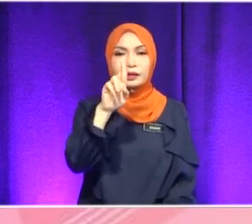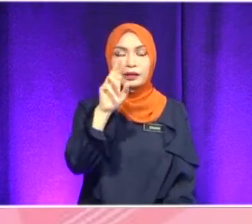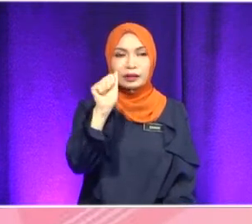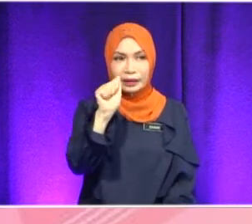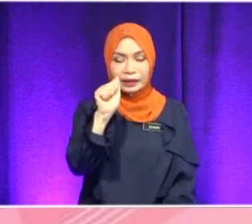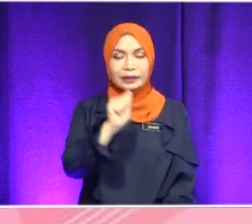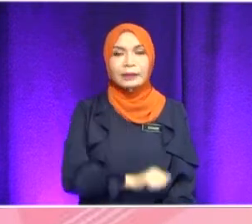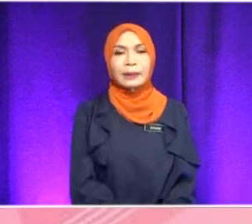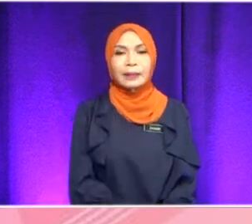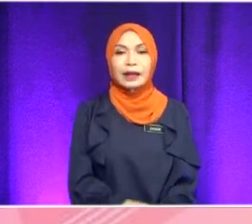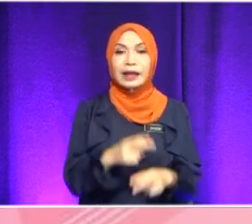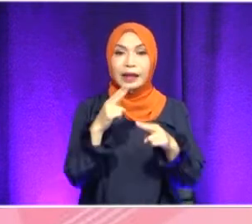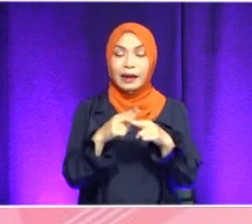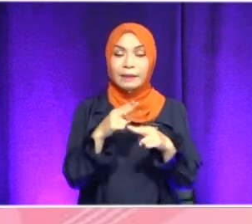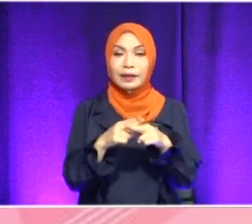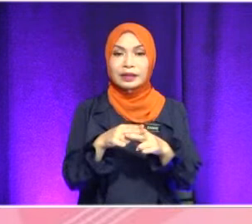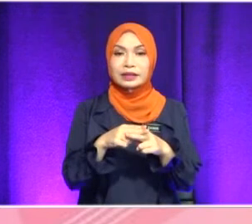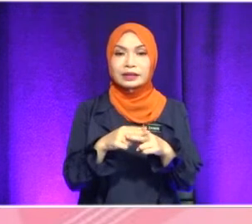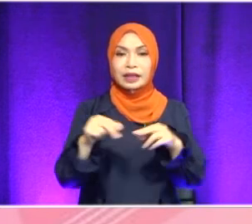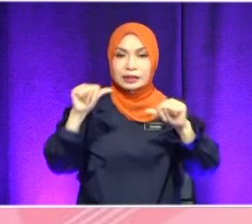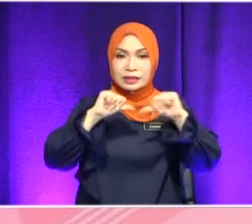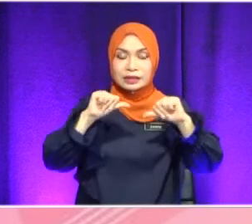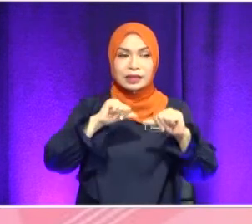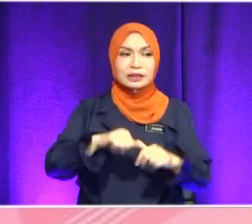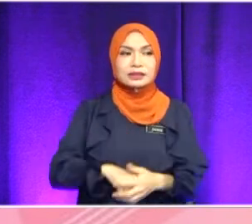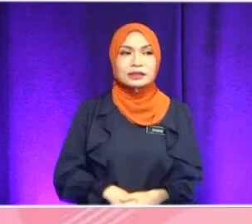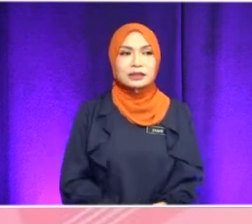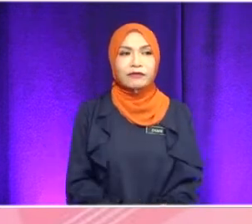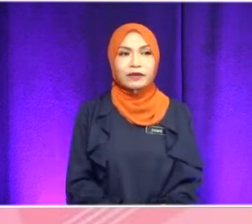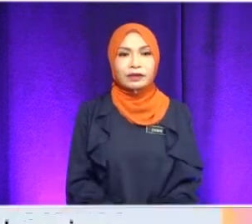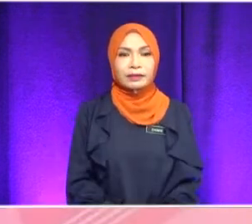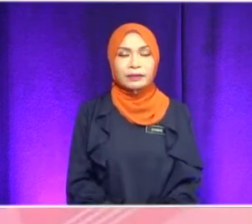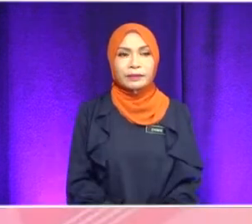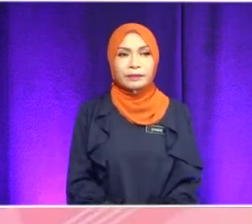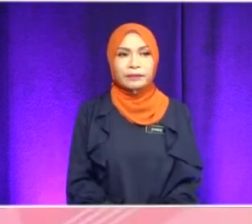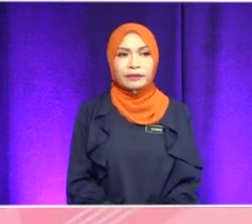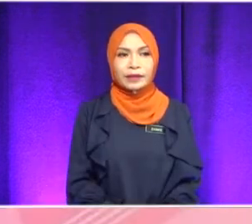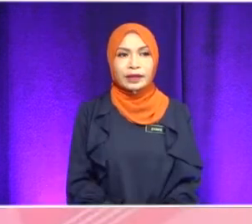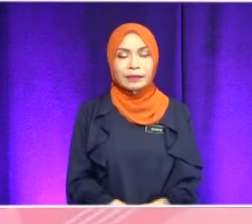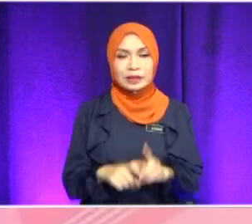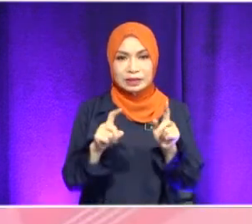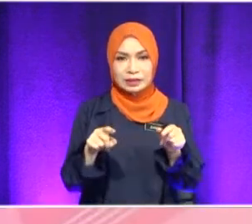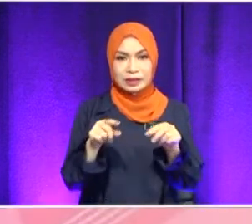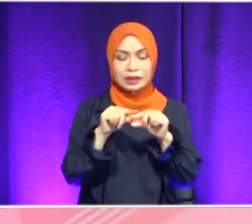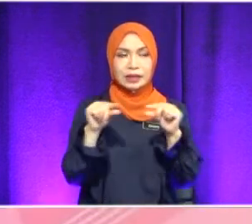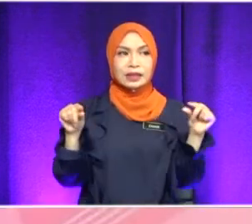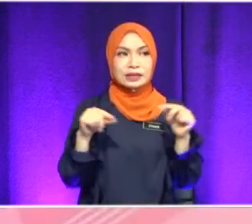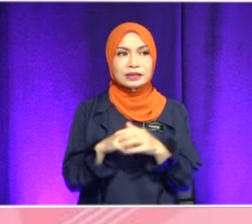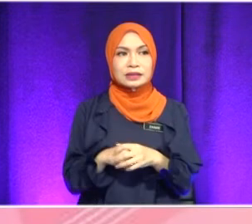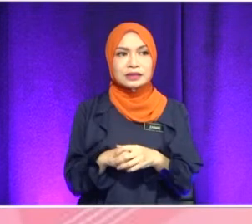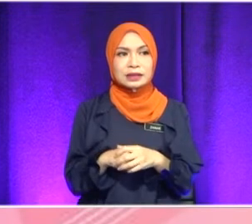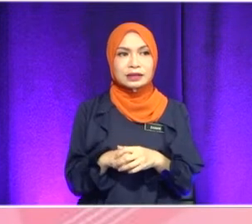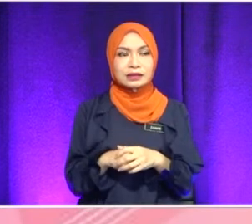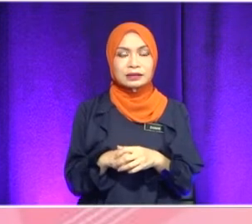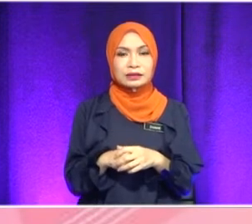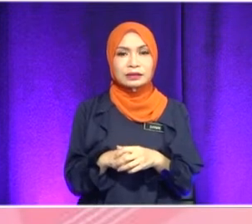digariskan dalam kertas jawaban anda Oke seperti nama saintifik kan Oke kemudian kita ada merupakan Tumbuhan parasit